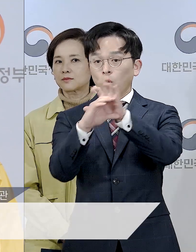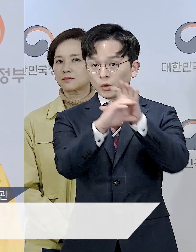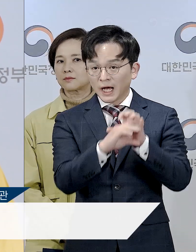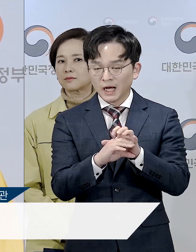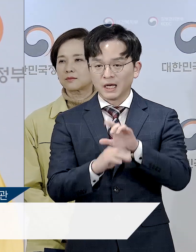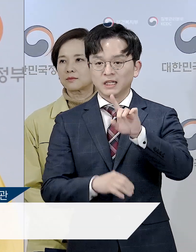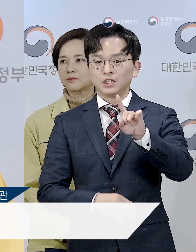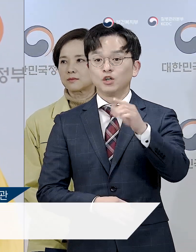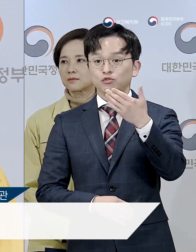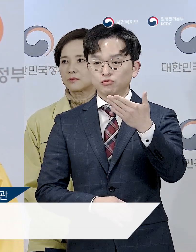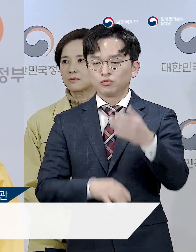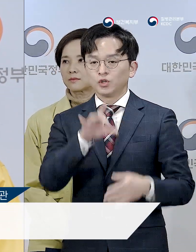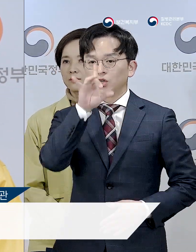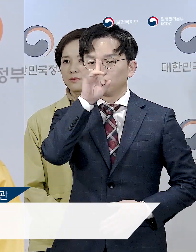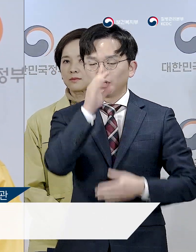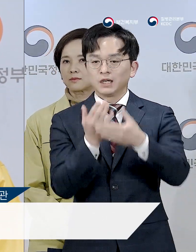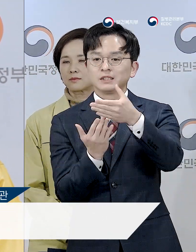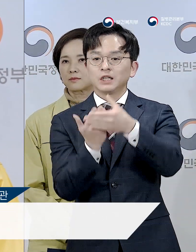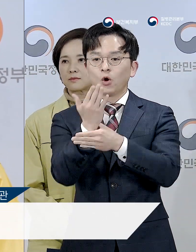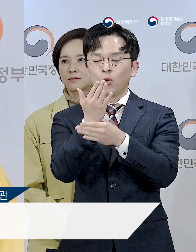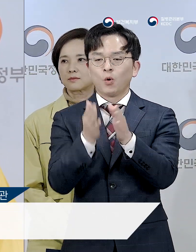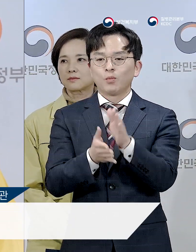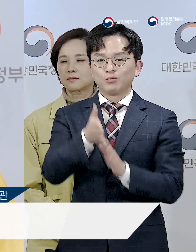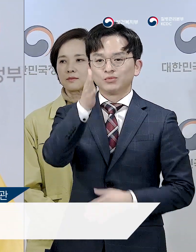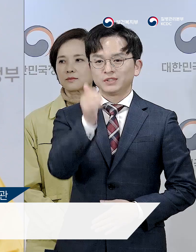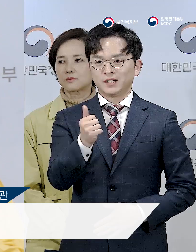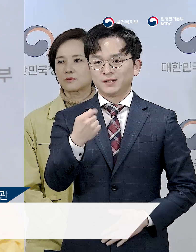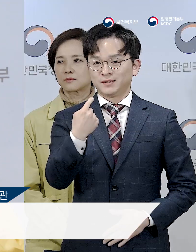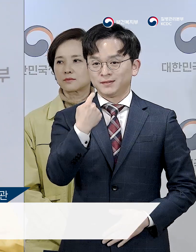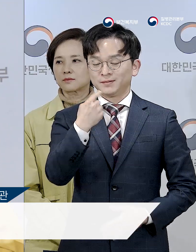코로나 바이러스 19 중앙사고수습본부장입니다.